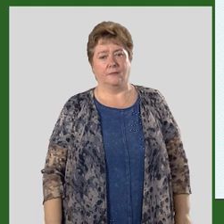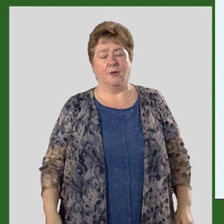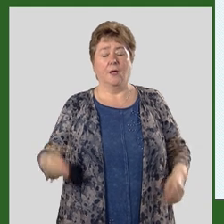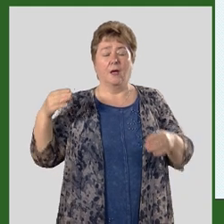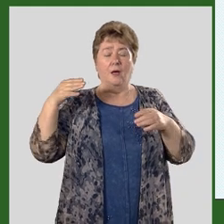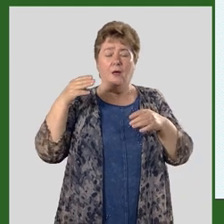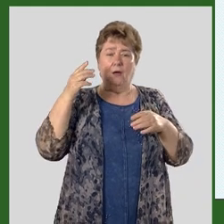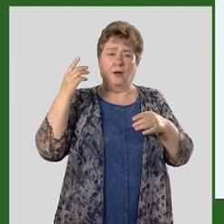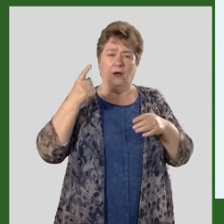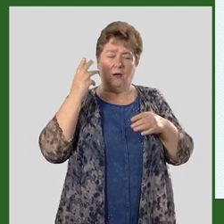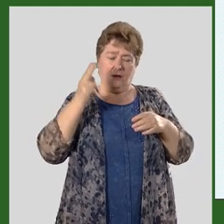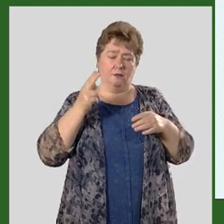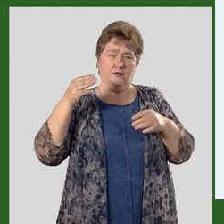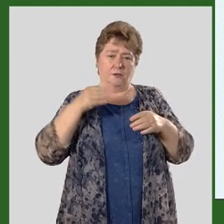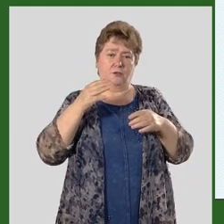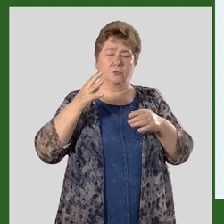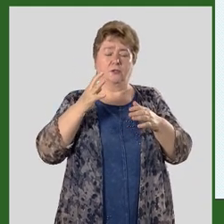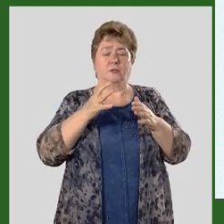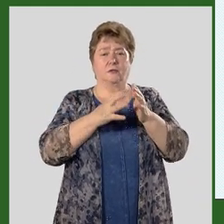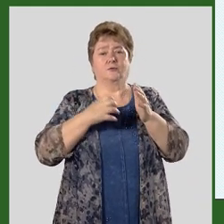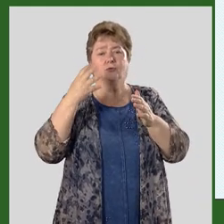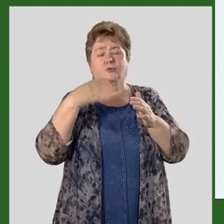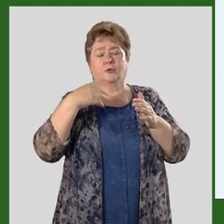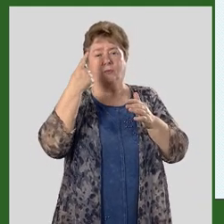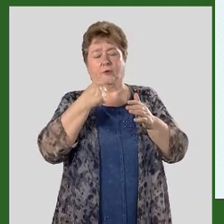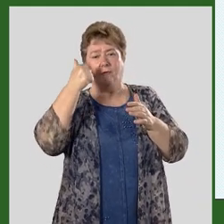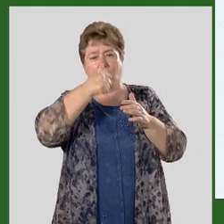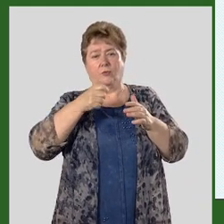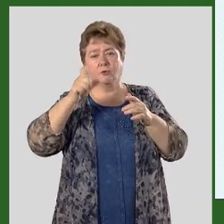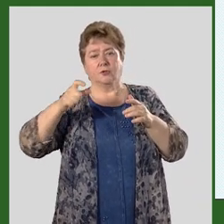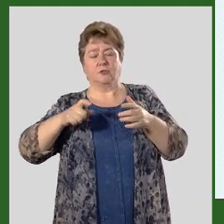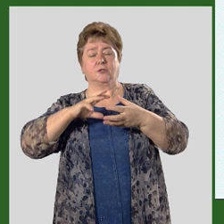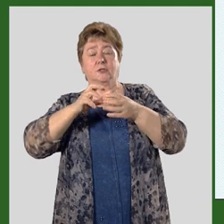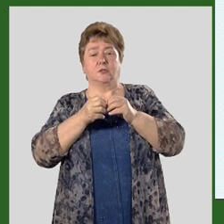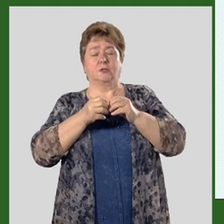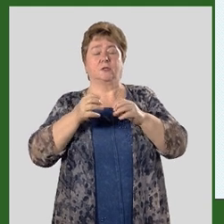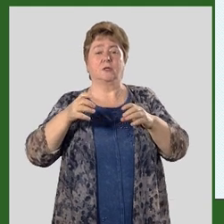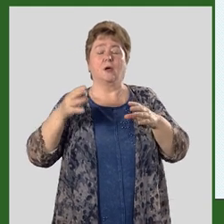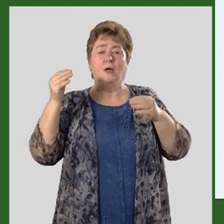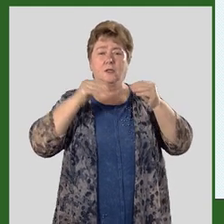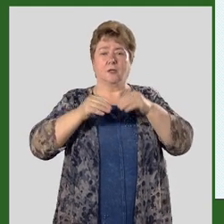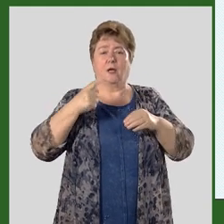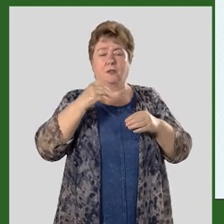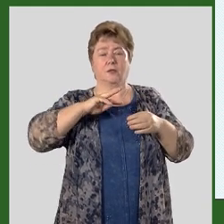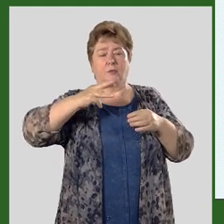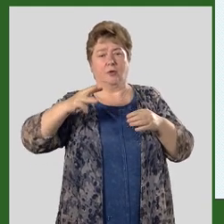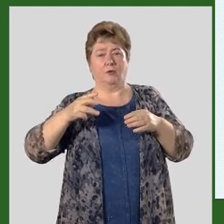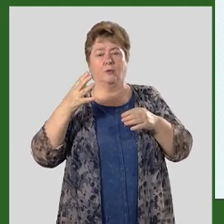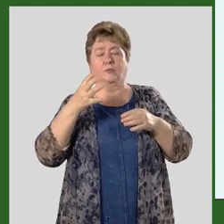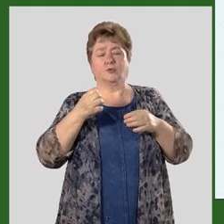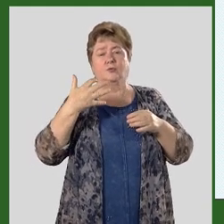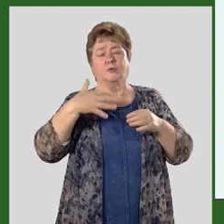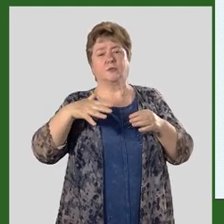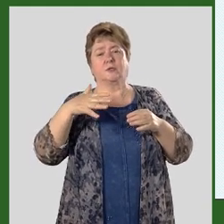К 1941 году численность населения составила 1